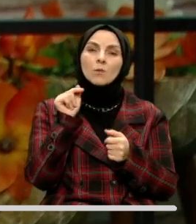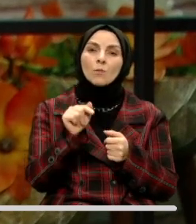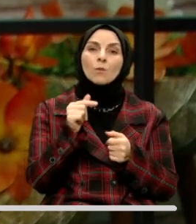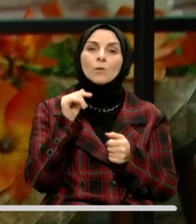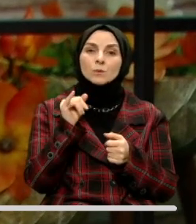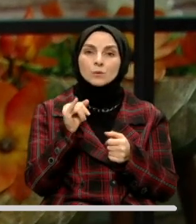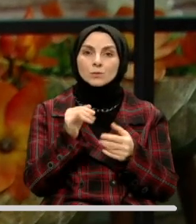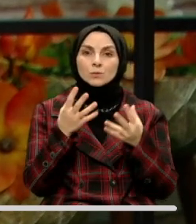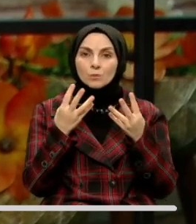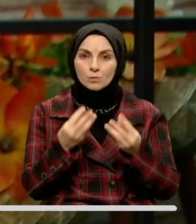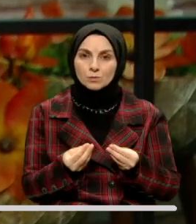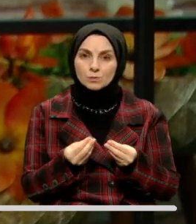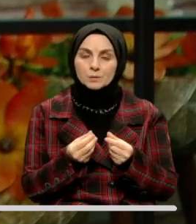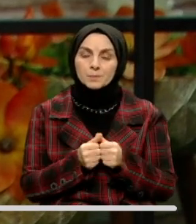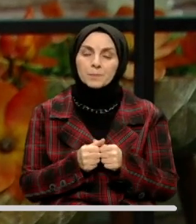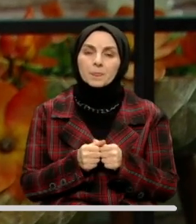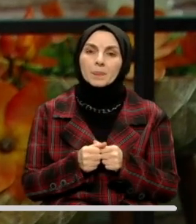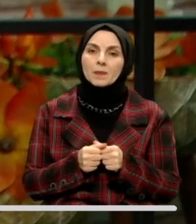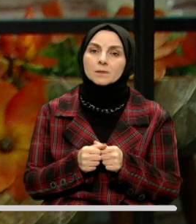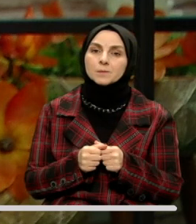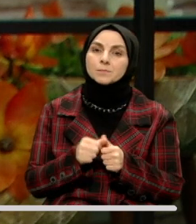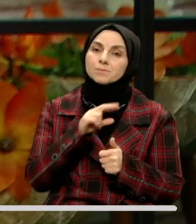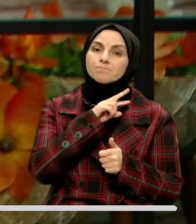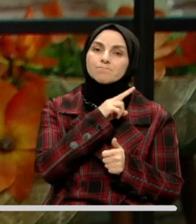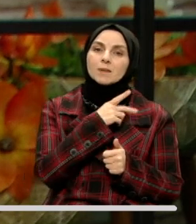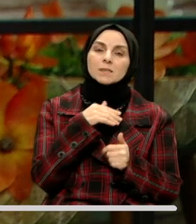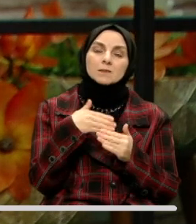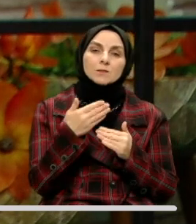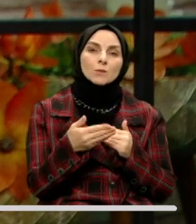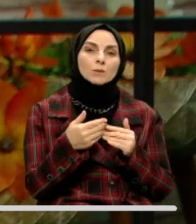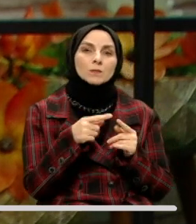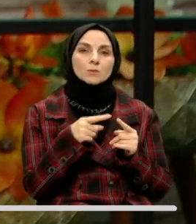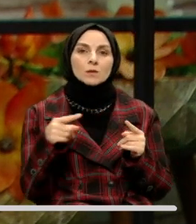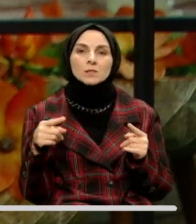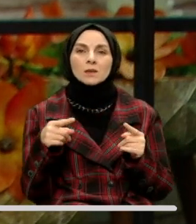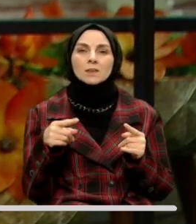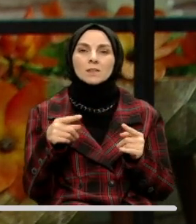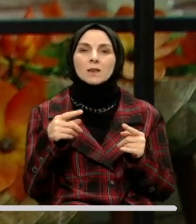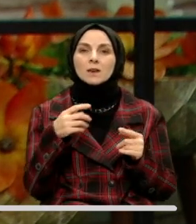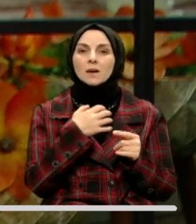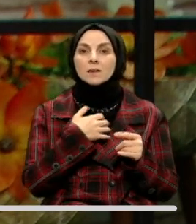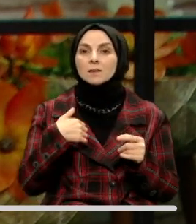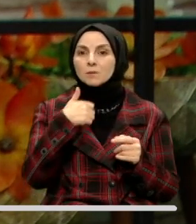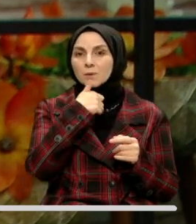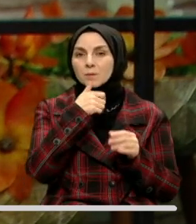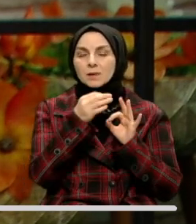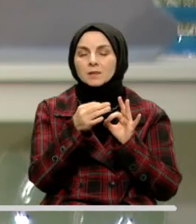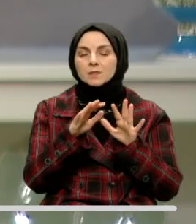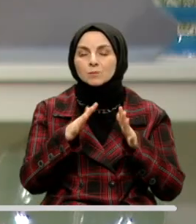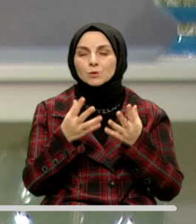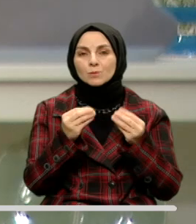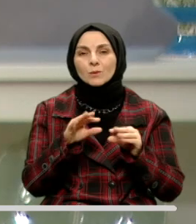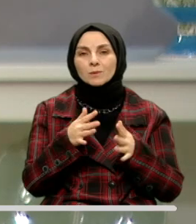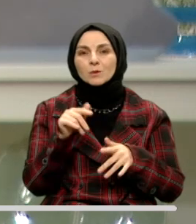çocuğu yönlendiriyoruz ama maalesef sonraki süreçlerde bizleri çok olumsuz etkiliyor. Peki